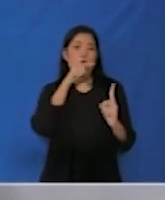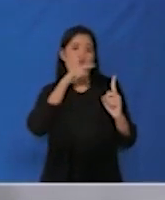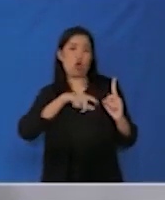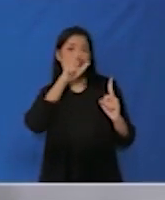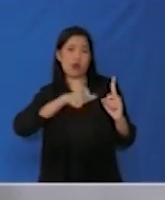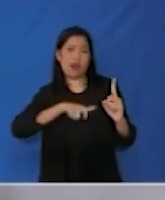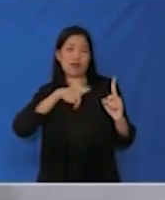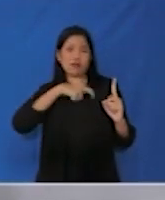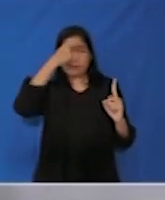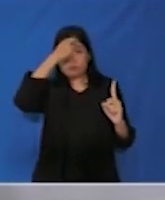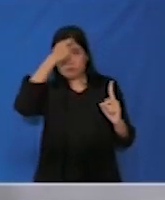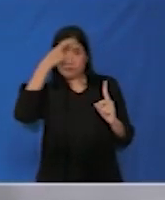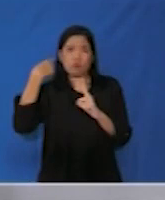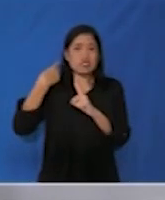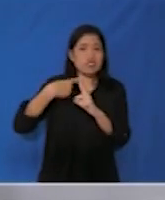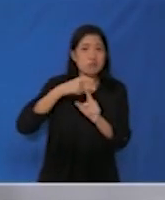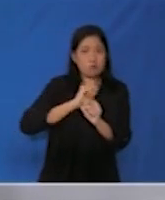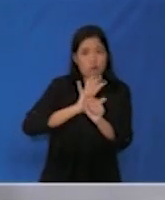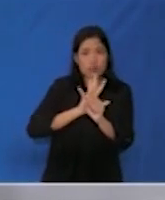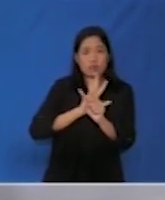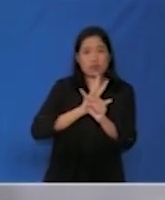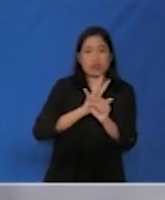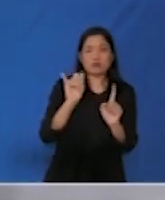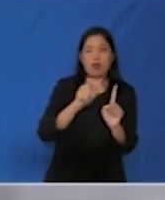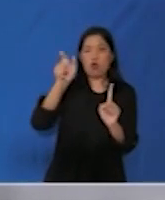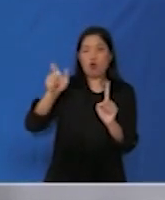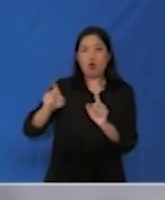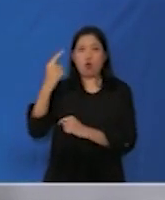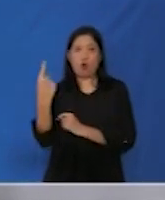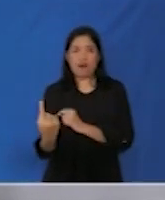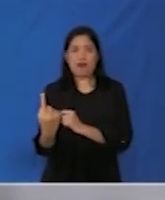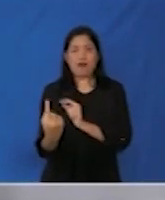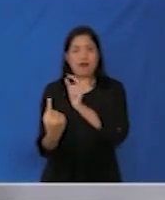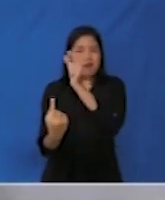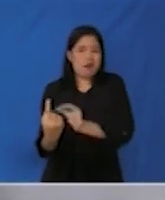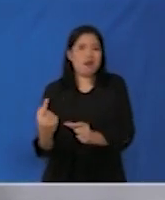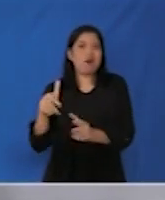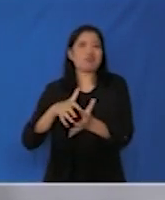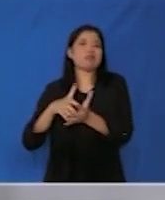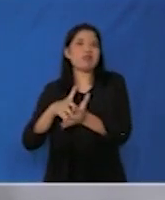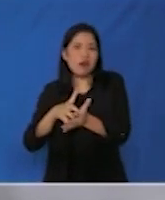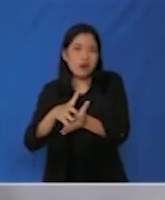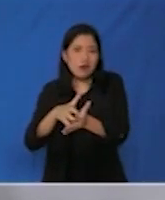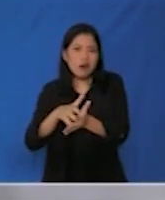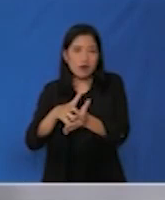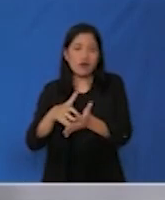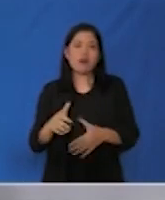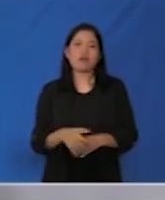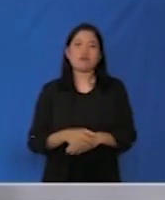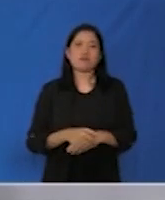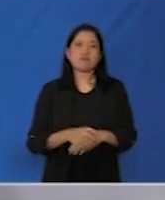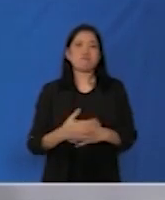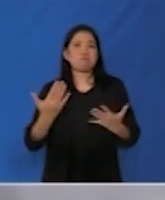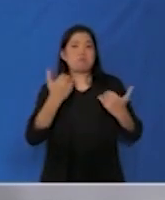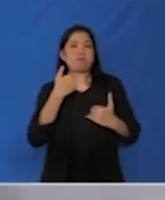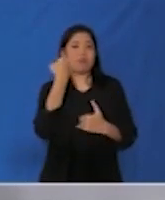positif konflik 19 kepada orang lain yang sangat rentan Oleh karena itu Mari kita patuhi